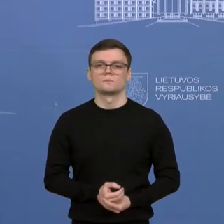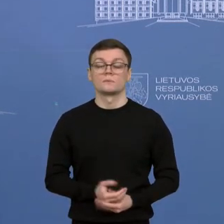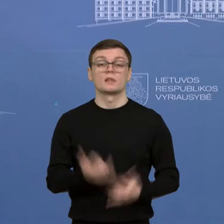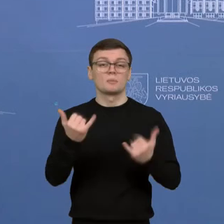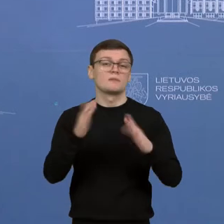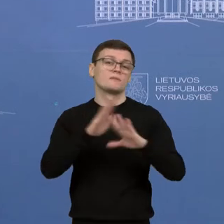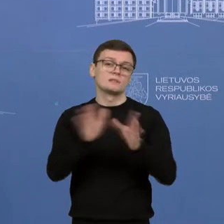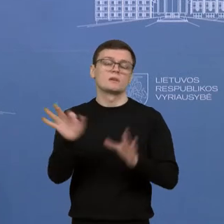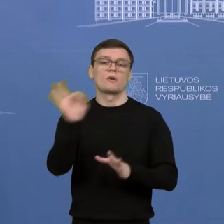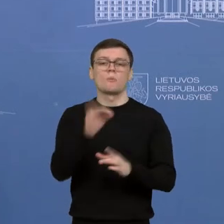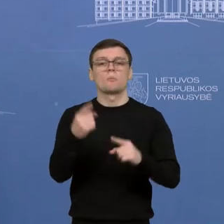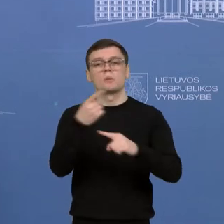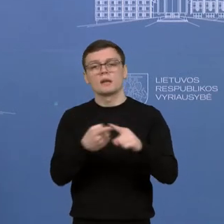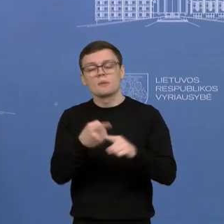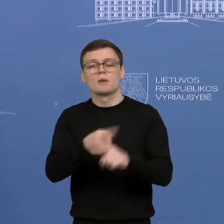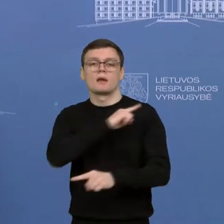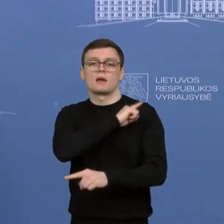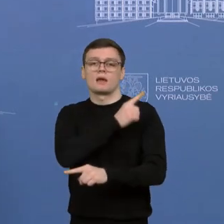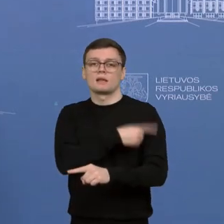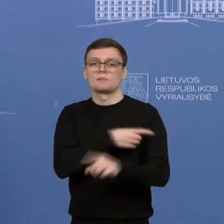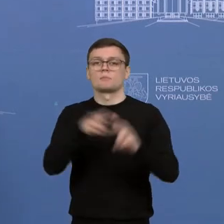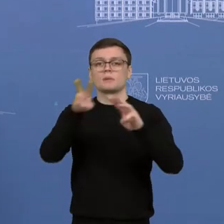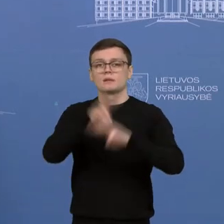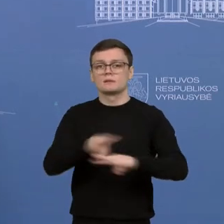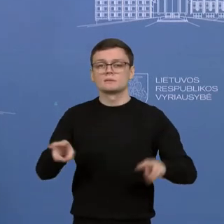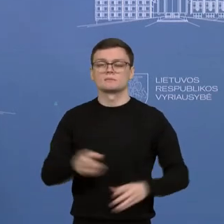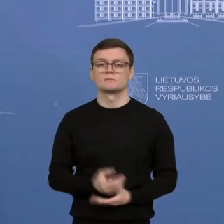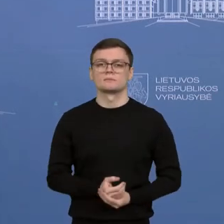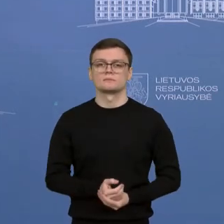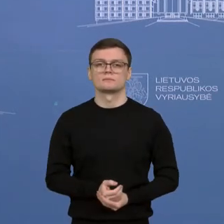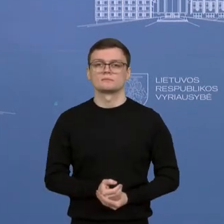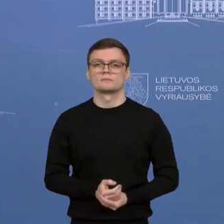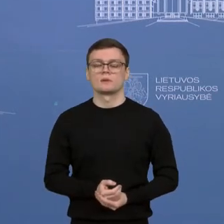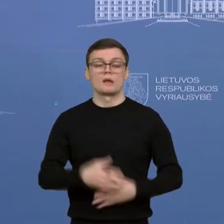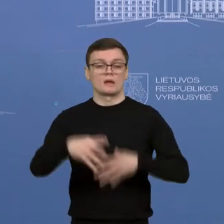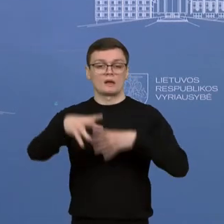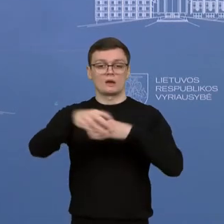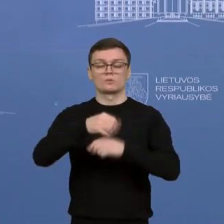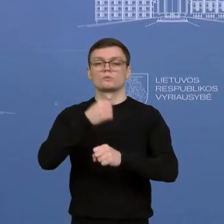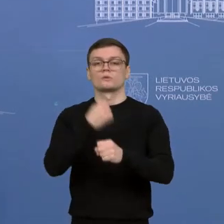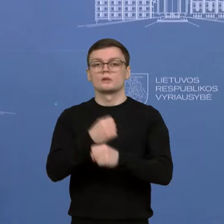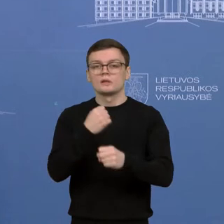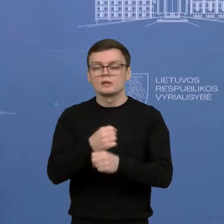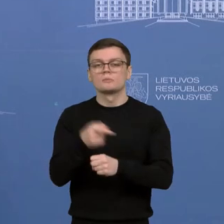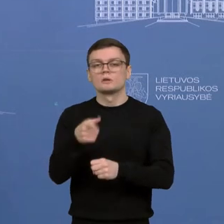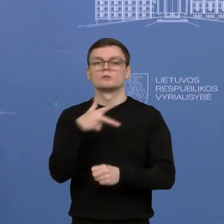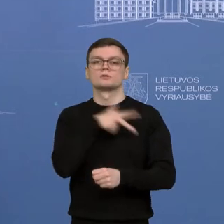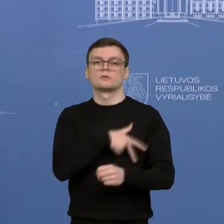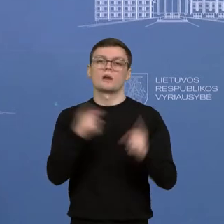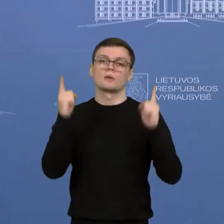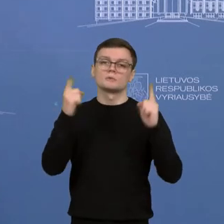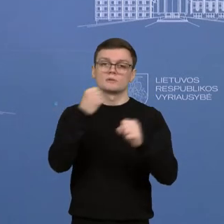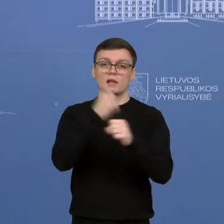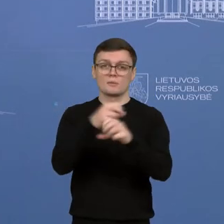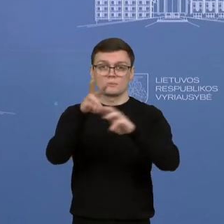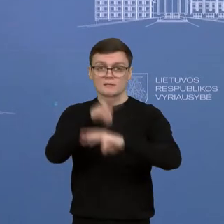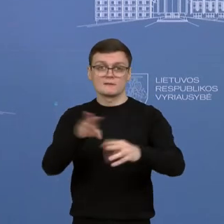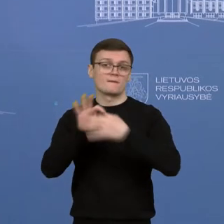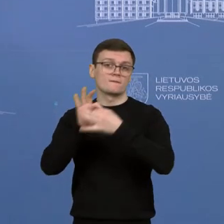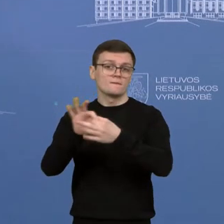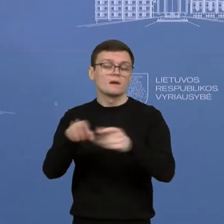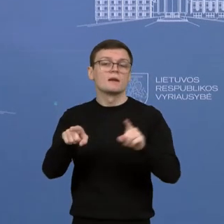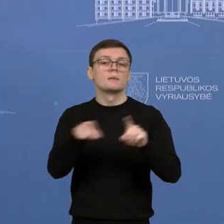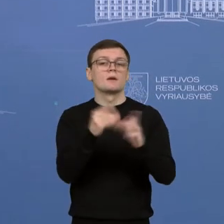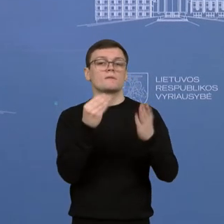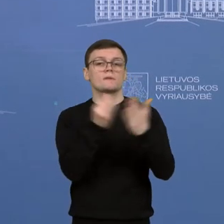tiek priemonių iš energetikos ministerijos pusės, kartu bendradarbiaujant su socialinės apsaugos ir darbo ministerija, taip pat ir